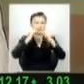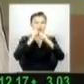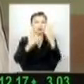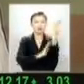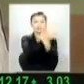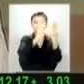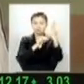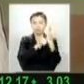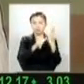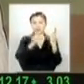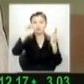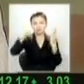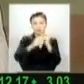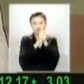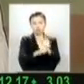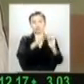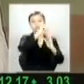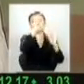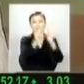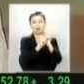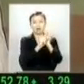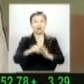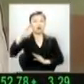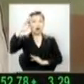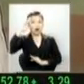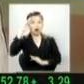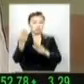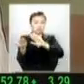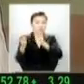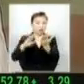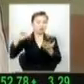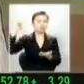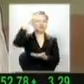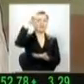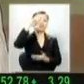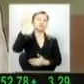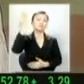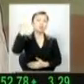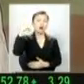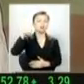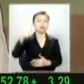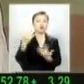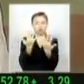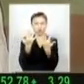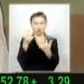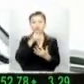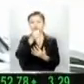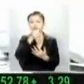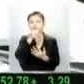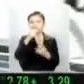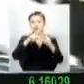ายส่วนการเสียชีวิตของพลทหารที่ปฏิบัติหน้าที่บริเวณอนุสรณ์สถานแห่งชาติดอนเมืองนั้นอยู่ในขั้นตอนการสอบสวนข้อเท็จจริง